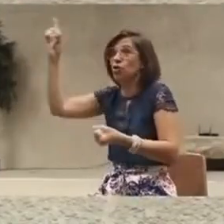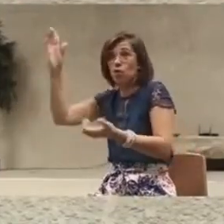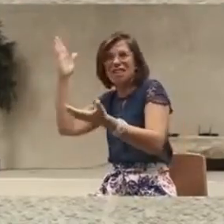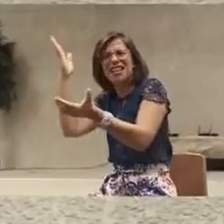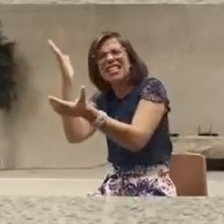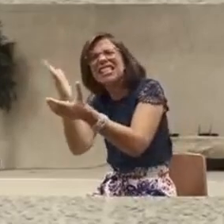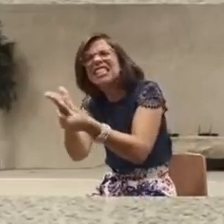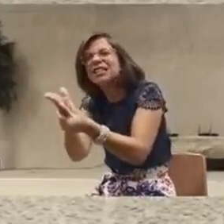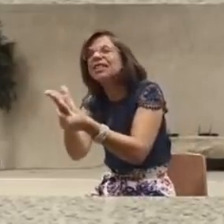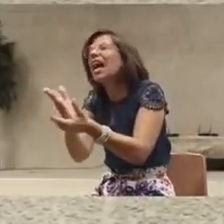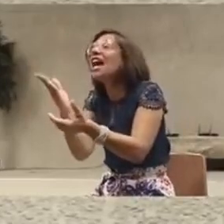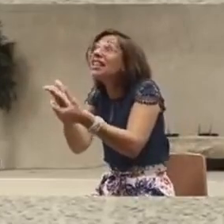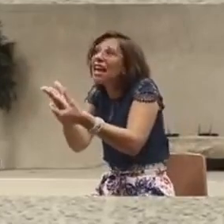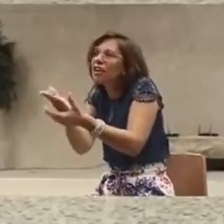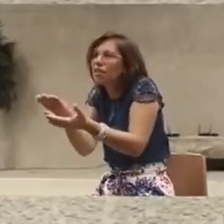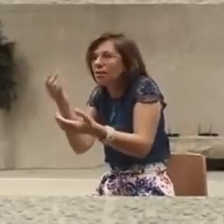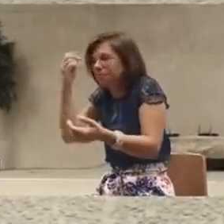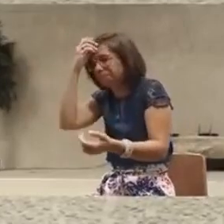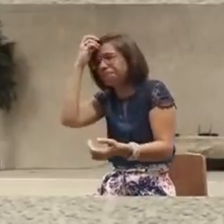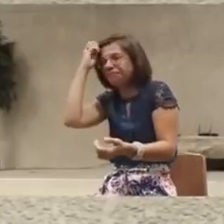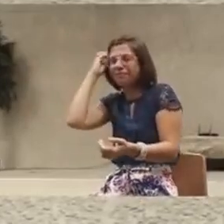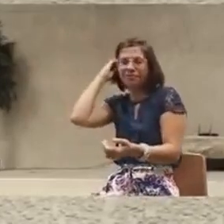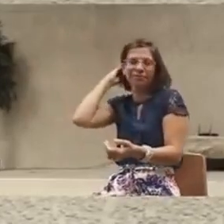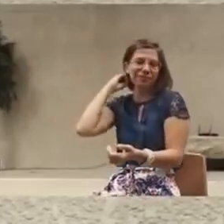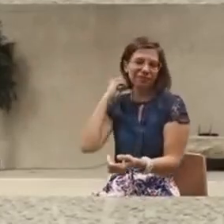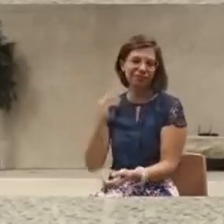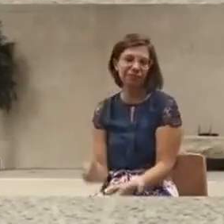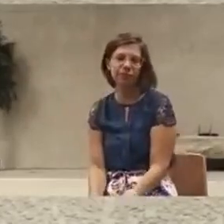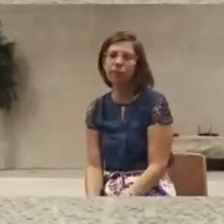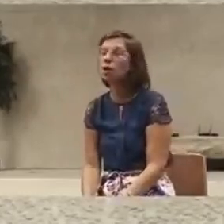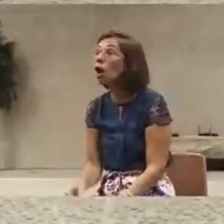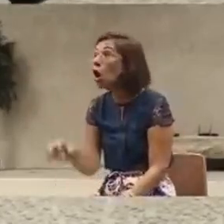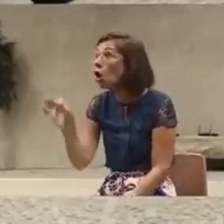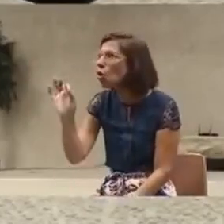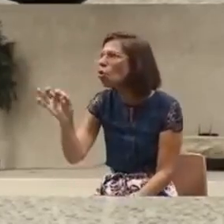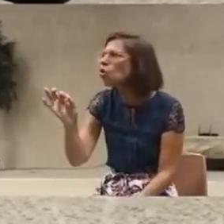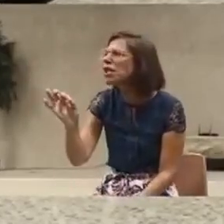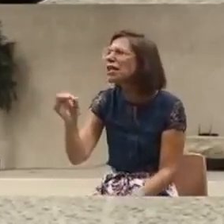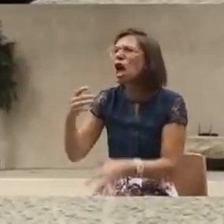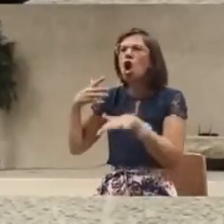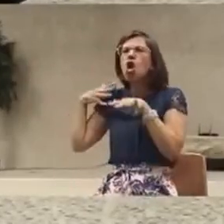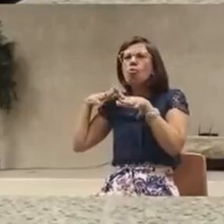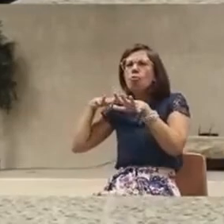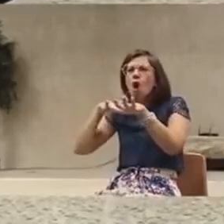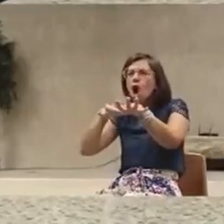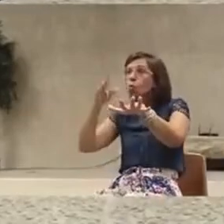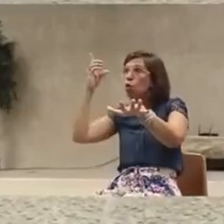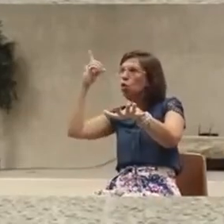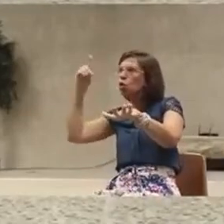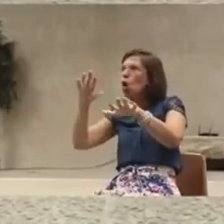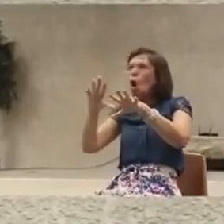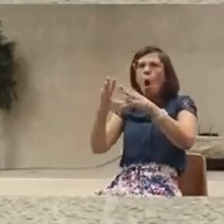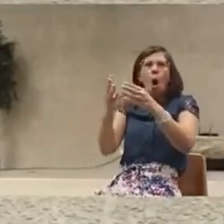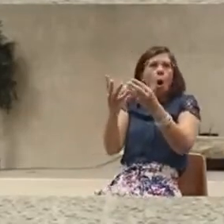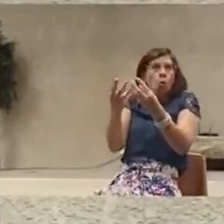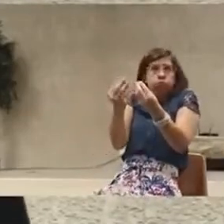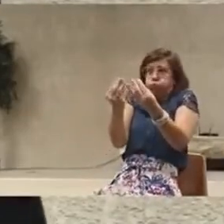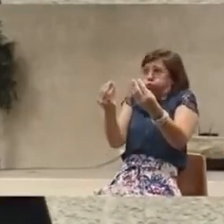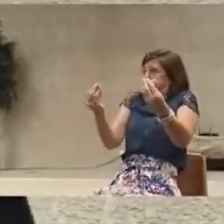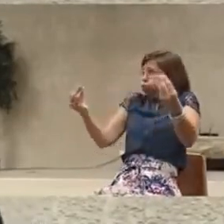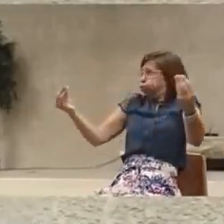je crois qu'il ne fallait pas qu'une citerne. Hein. Vous imaginez la puissance de Dieu? Il fallait qu'il y